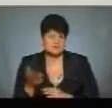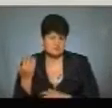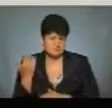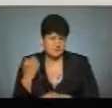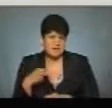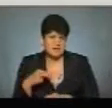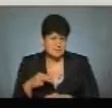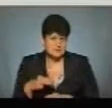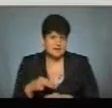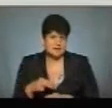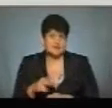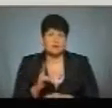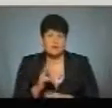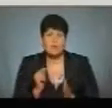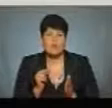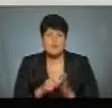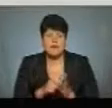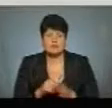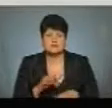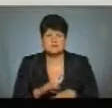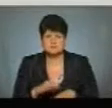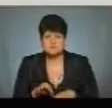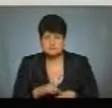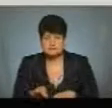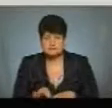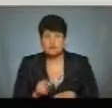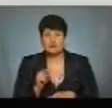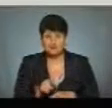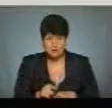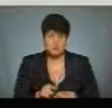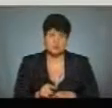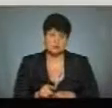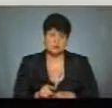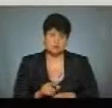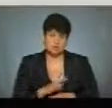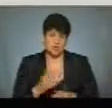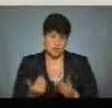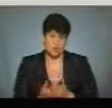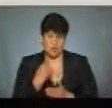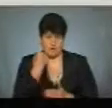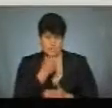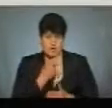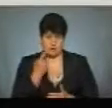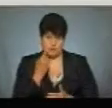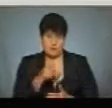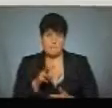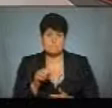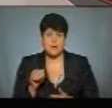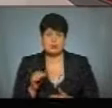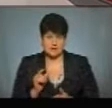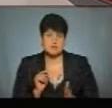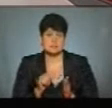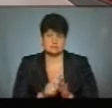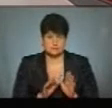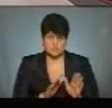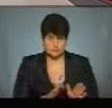попереднього президента, так, ну, тобто які попали під репресії політичні. Тобто вони стали новими обличчями і вони таки по